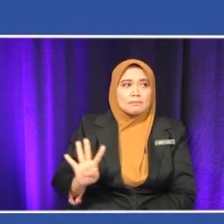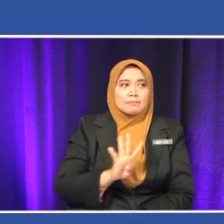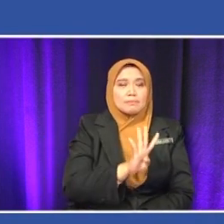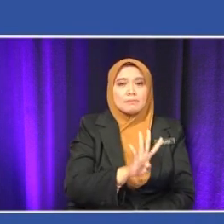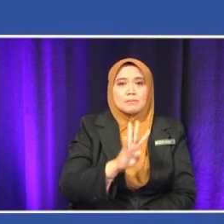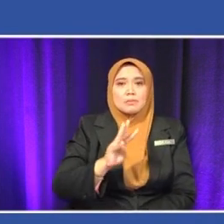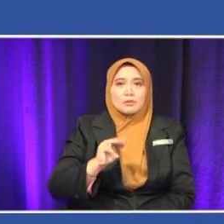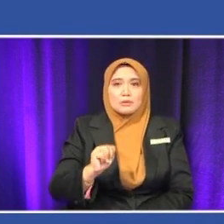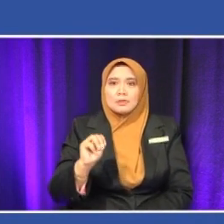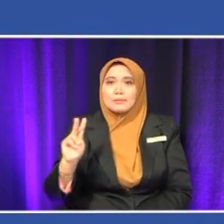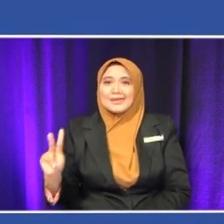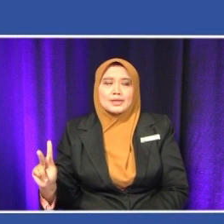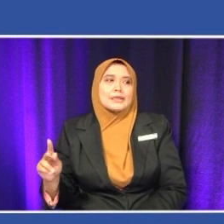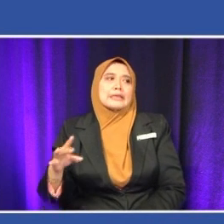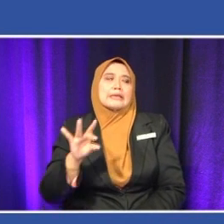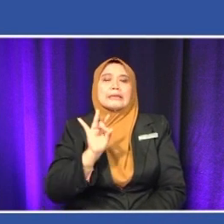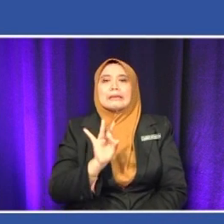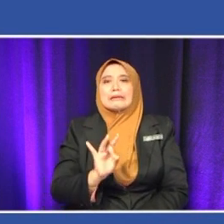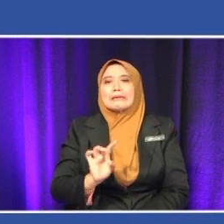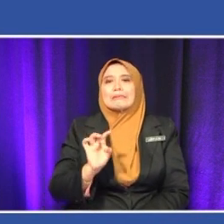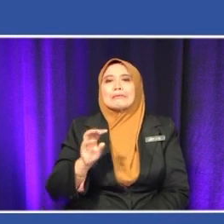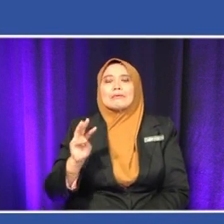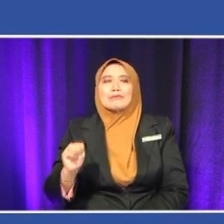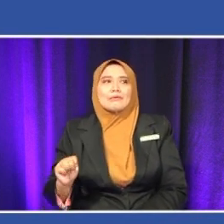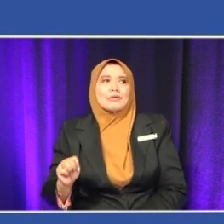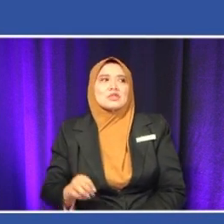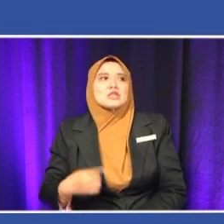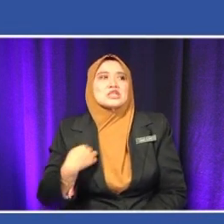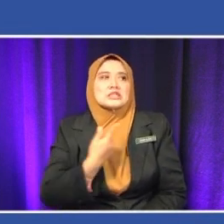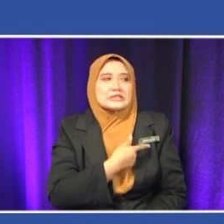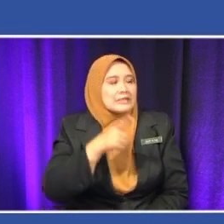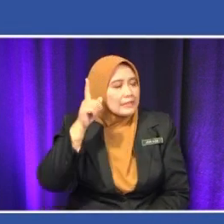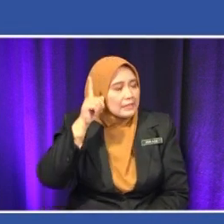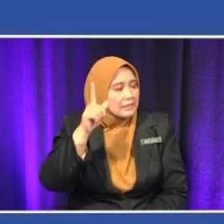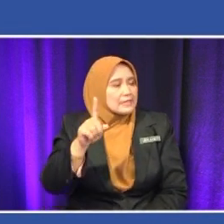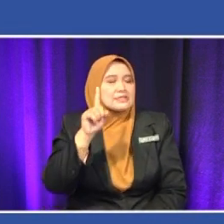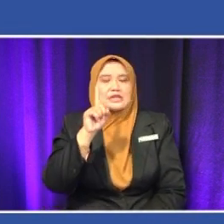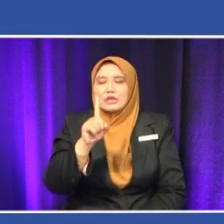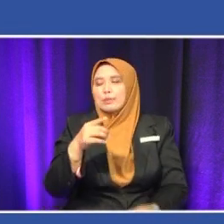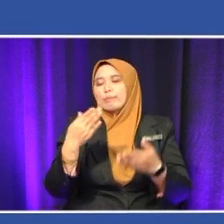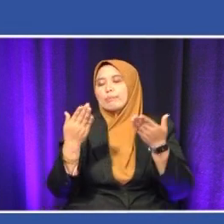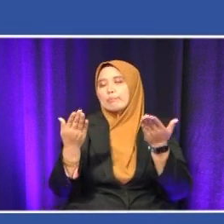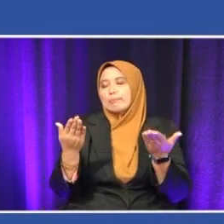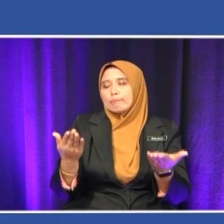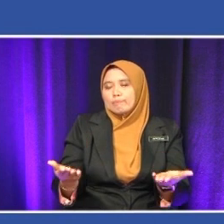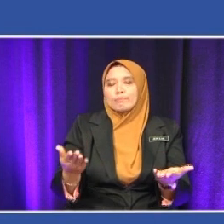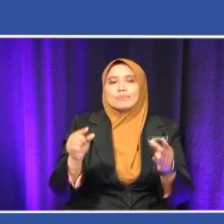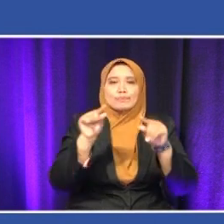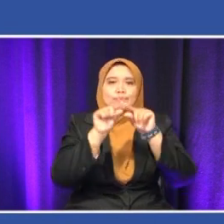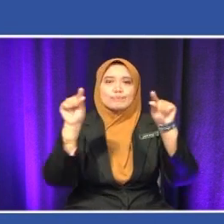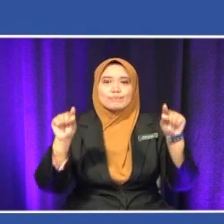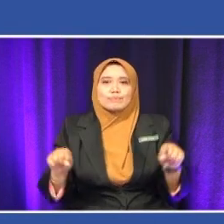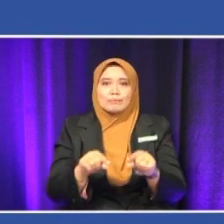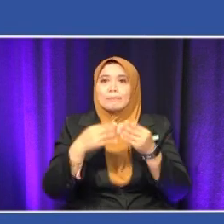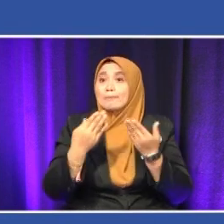meter. Maka terhasillah satu graf berpemberat yang lengkap daripada maklumat-maklumat yang telah kita dapat